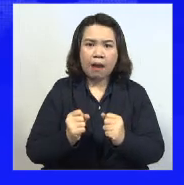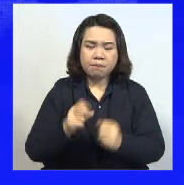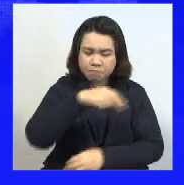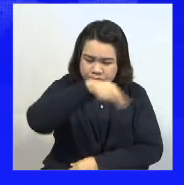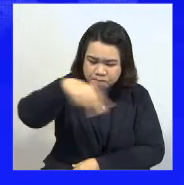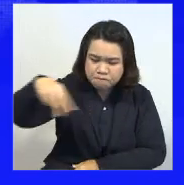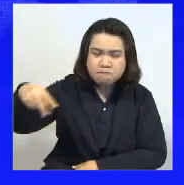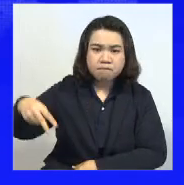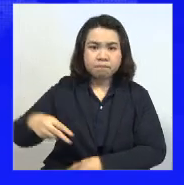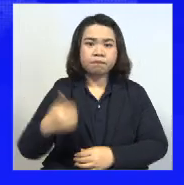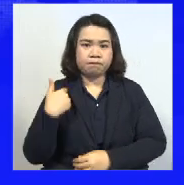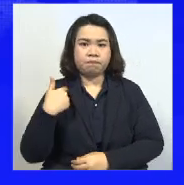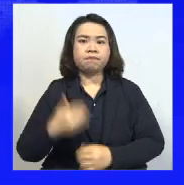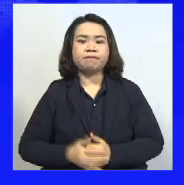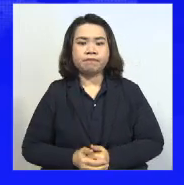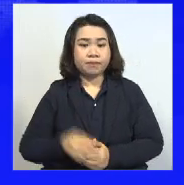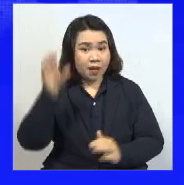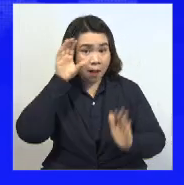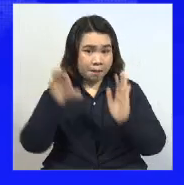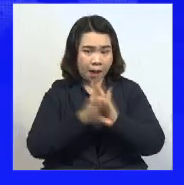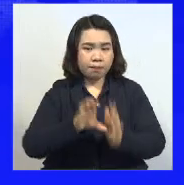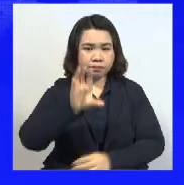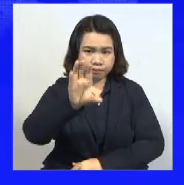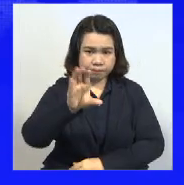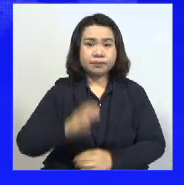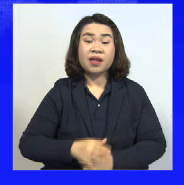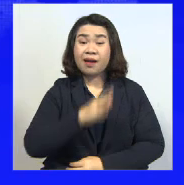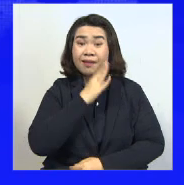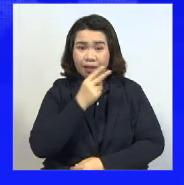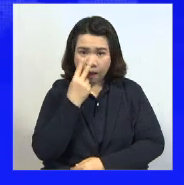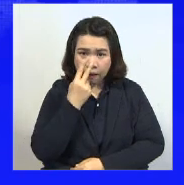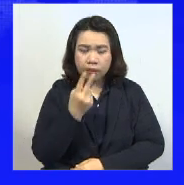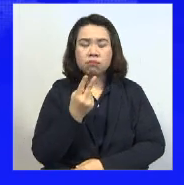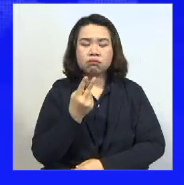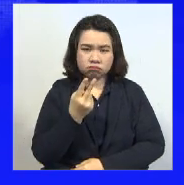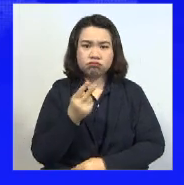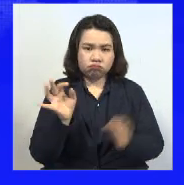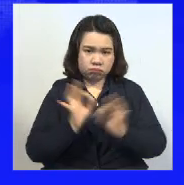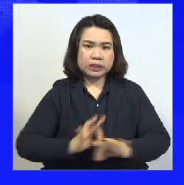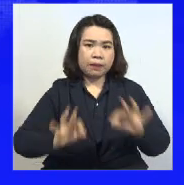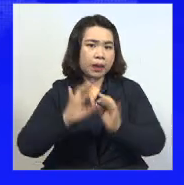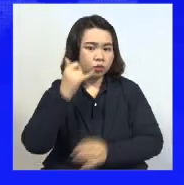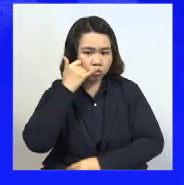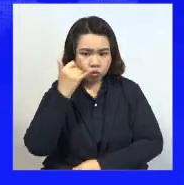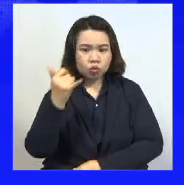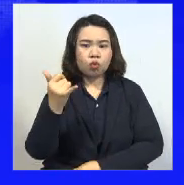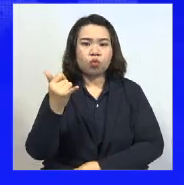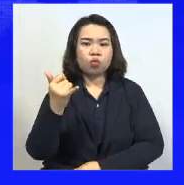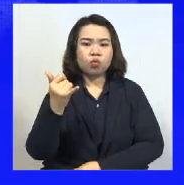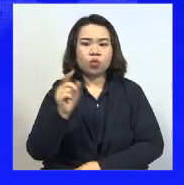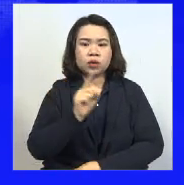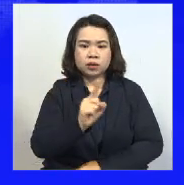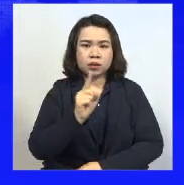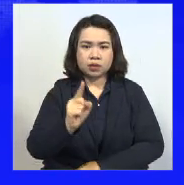ามหาแบบปูพรมไปเลย ใช่เดี๋ยวเราขึ้นภาพค้างเอาไว้นะคะถ้าคุณผู้ชมพบเห็นเบาะแสนะคะโทรศัพท์ไปแจ้งกัน